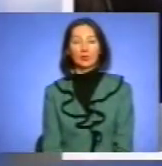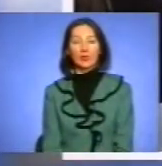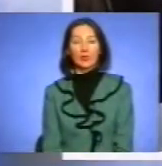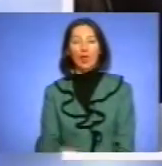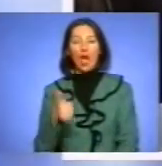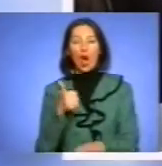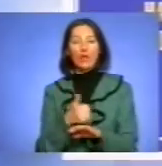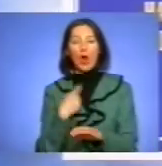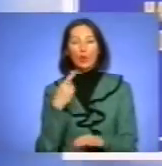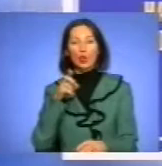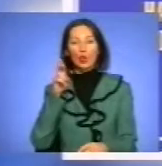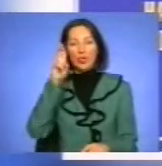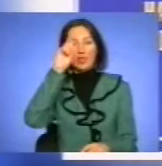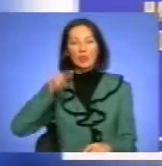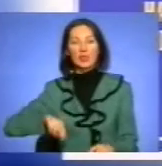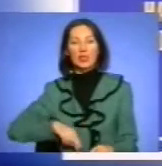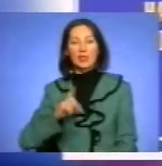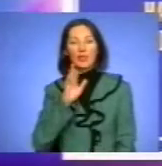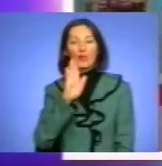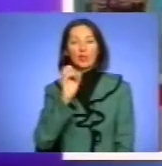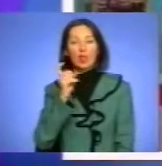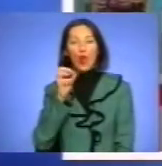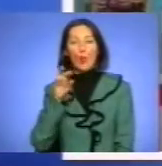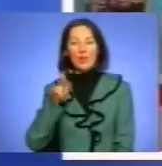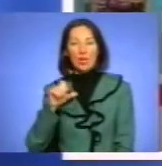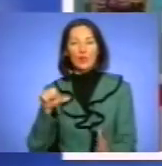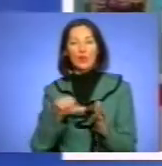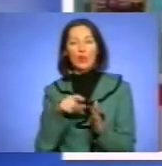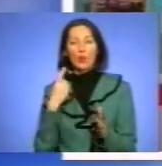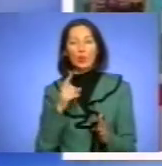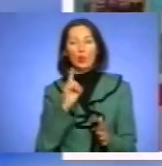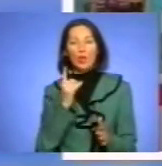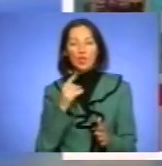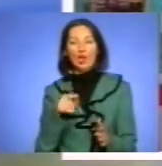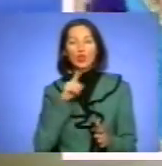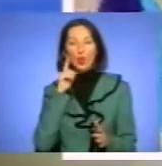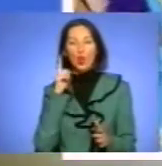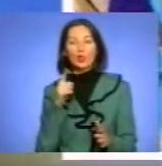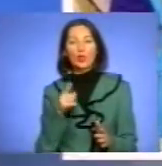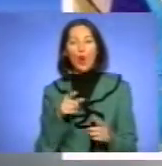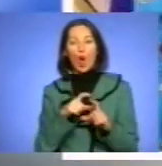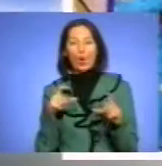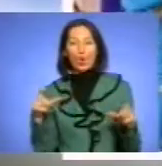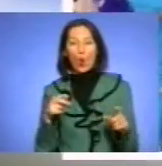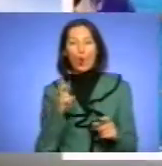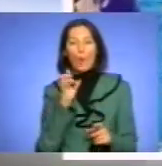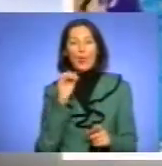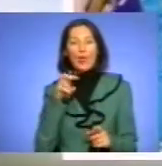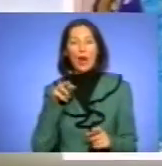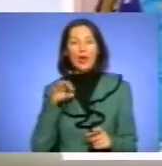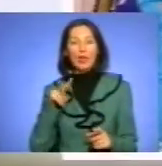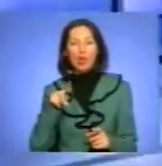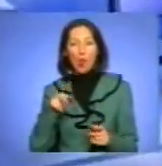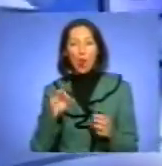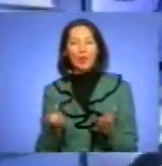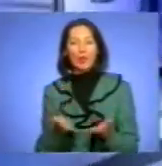Голова обласної державної адміністрації Валентин Хоптян відвідав обласну дитячо-юнацьку школу з біатлону, що у селі Підгородня Тернопільського